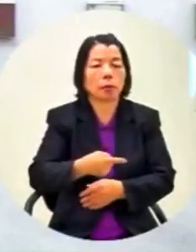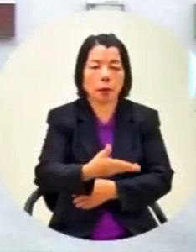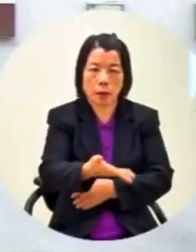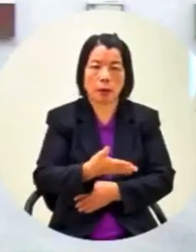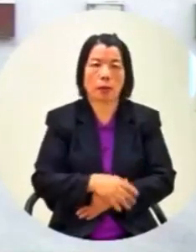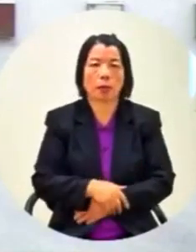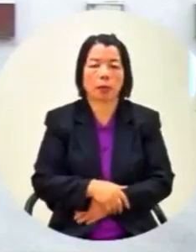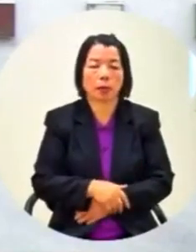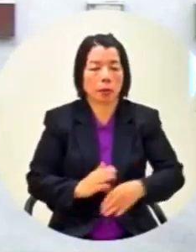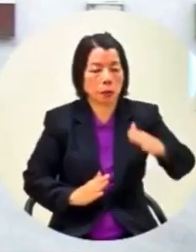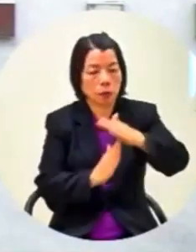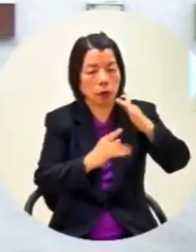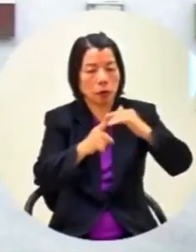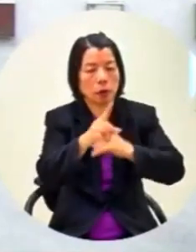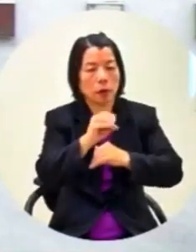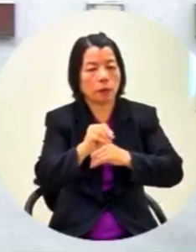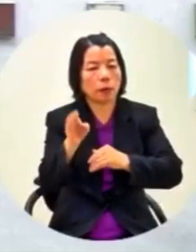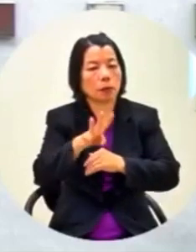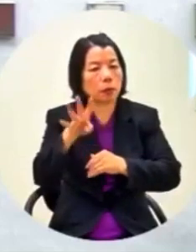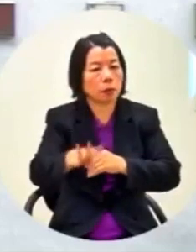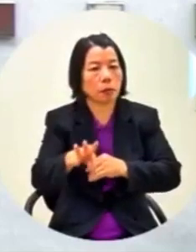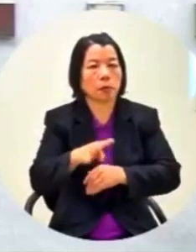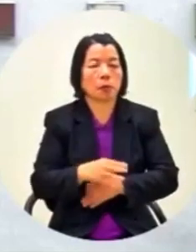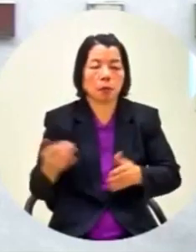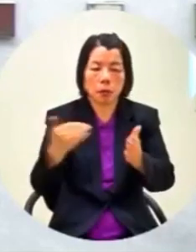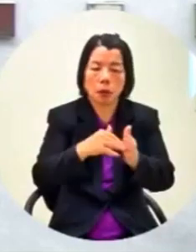高14000元。截至